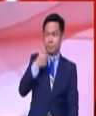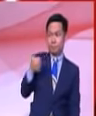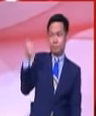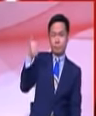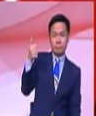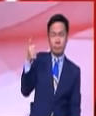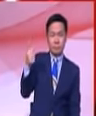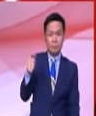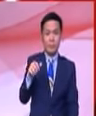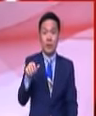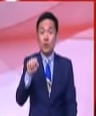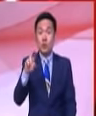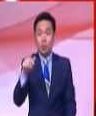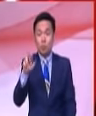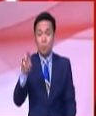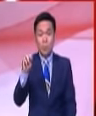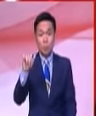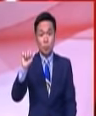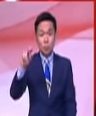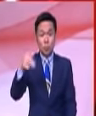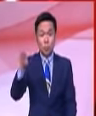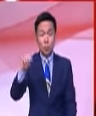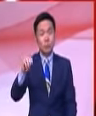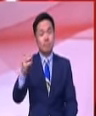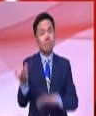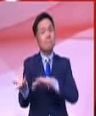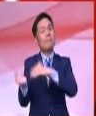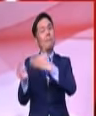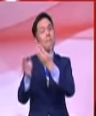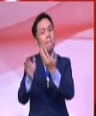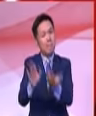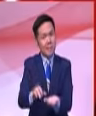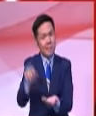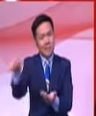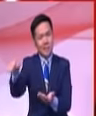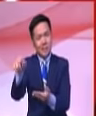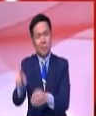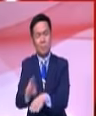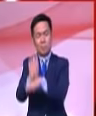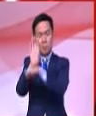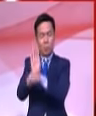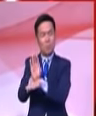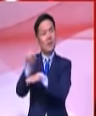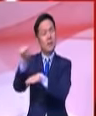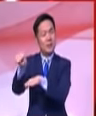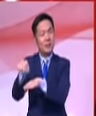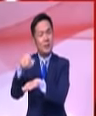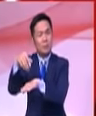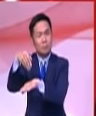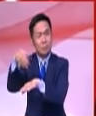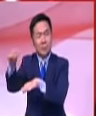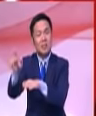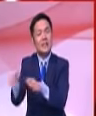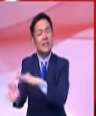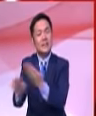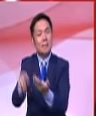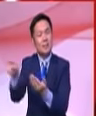Allahyarham Tan Sri Muhammad Sunno Marso selamat dikebumikan di Tanah Perkuburan Islam Taman Sempelang Sembulan, Kota Kinabalu pagi